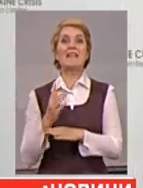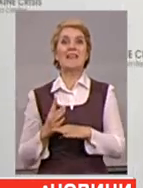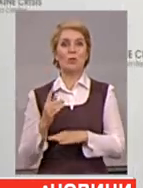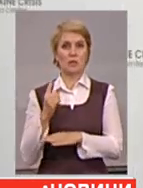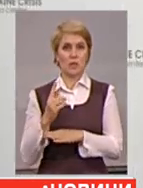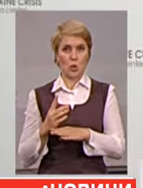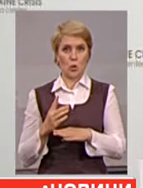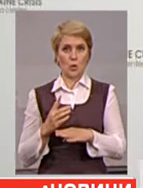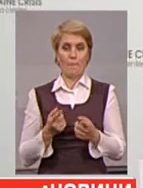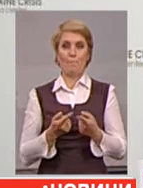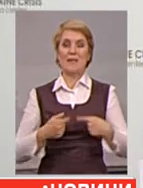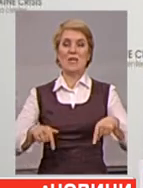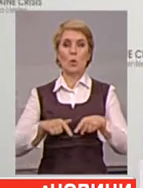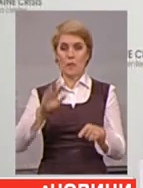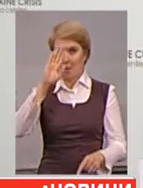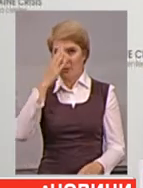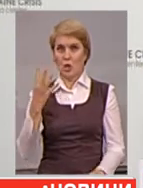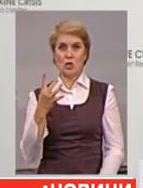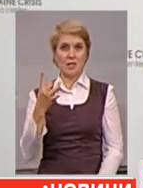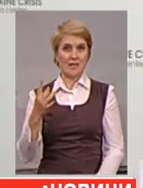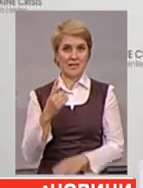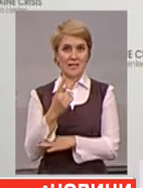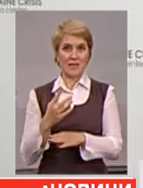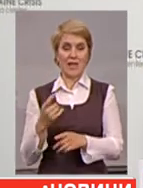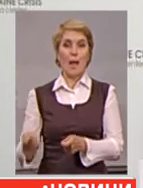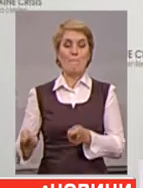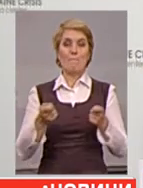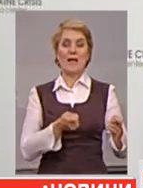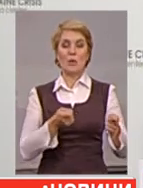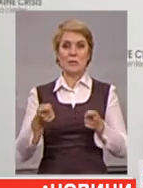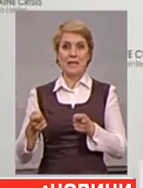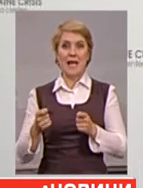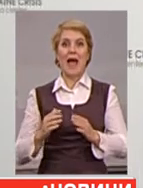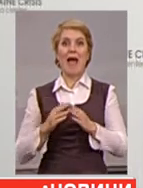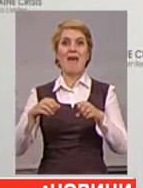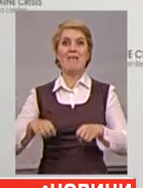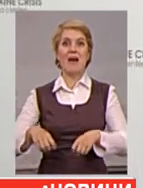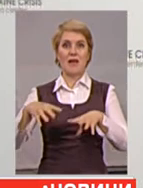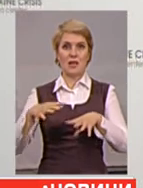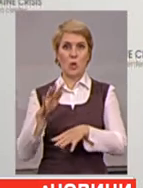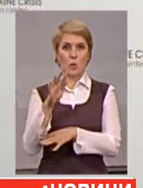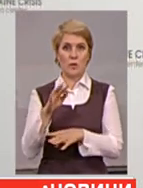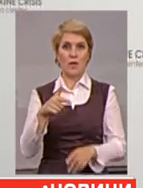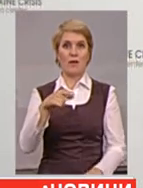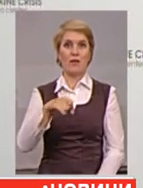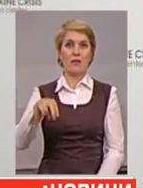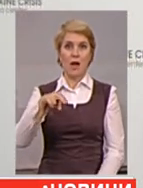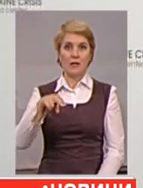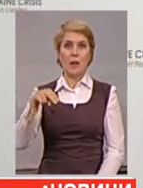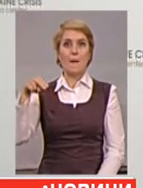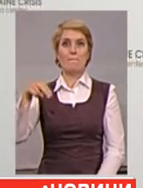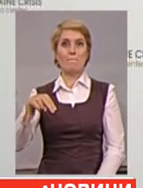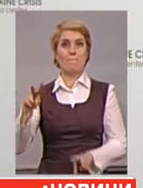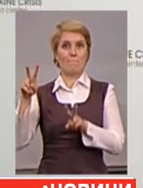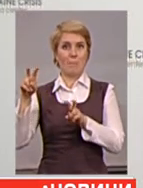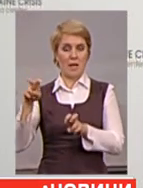Підрозділи противника 4 рази відкривали вогонь з переносних ракетних установок «Град-П», так званий «Партизан».